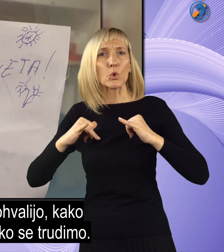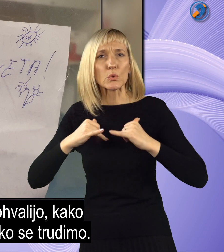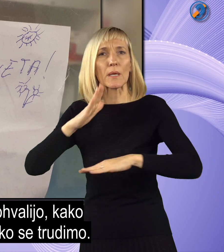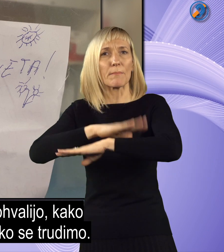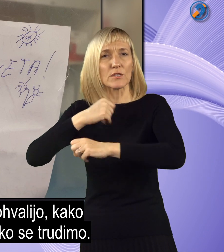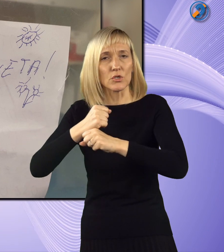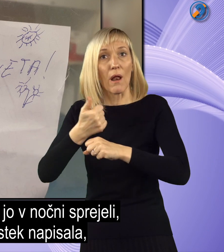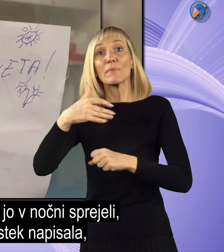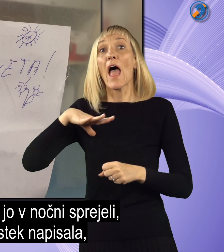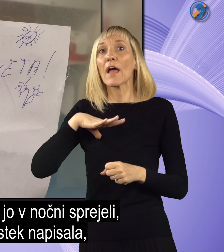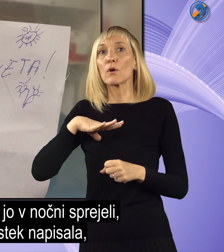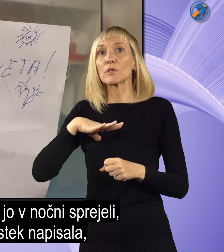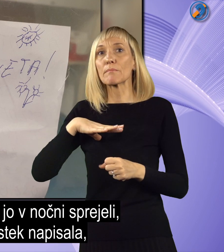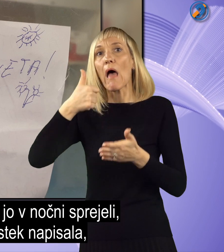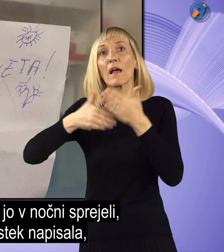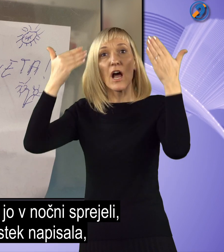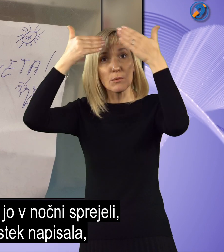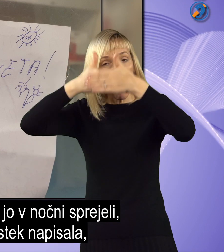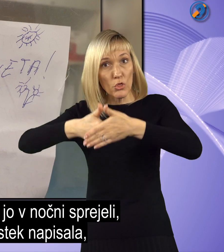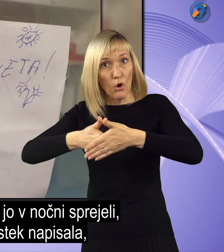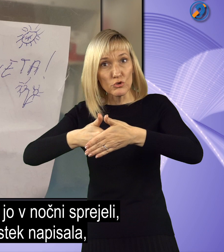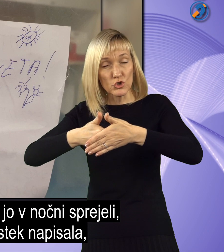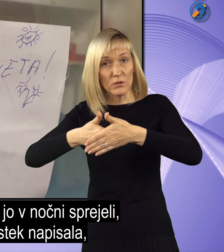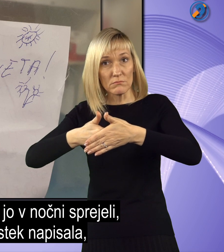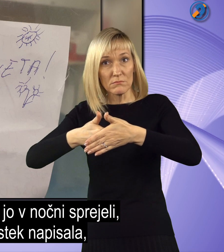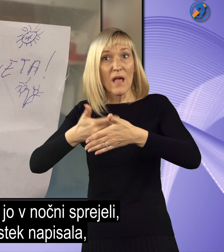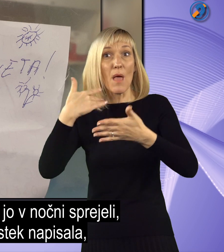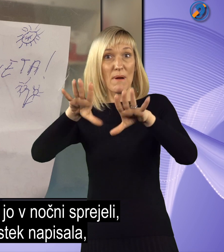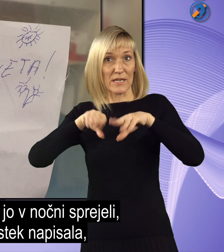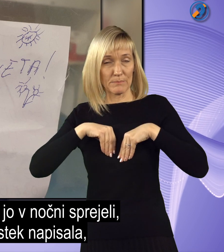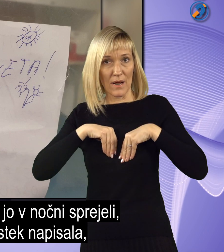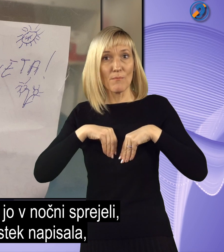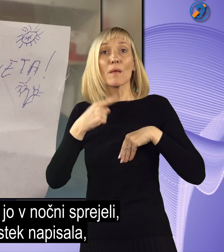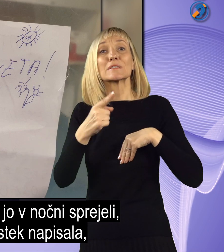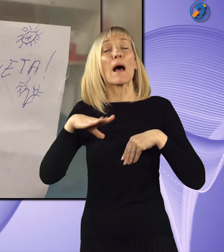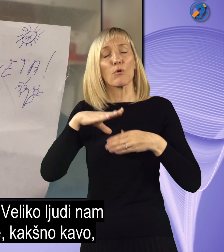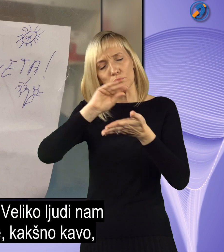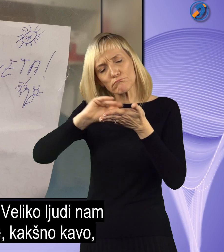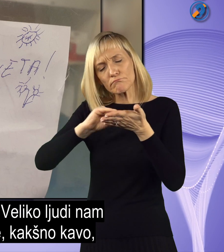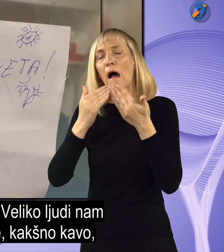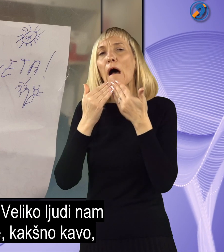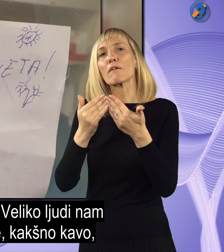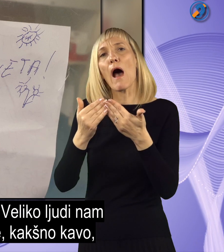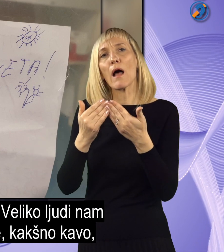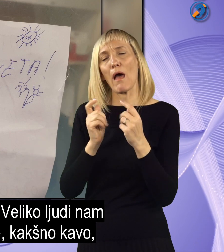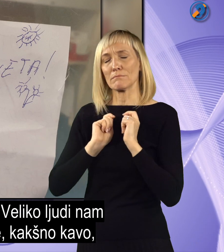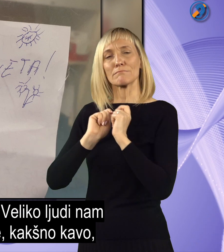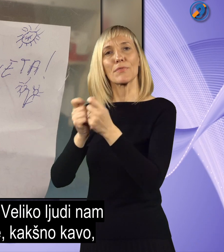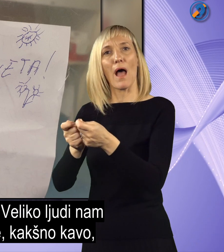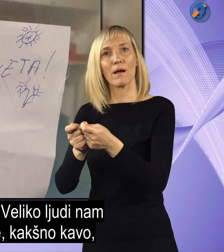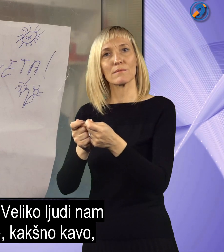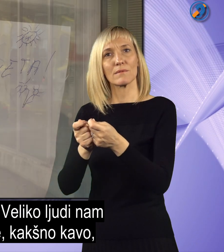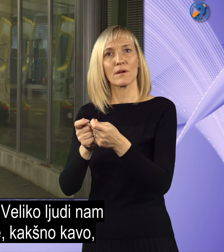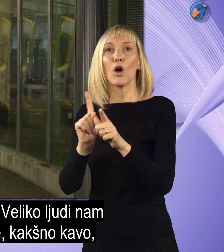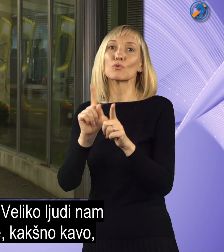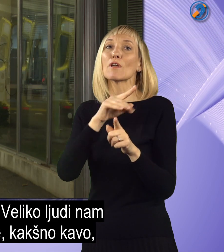trudimo. Tudi ena gospa je v eni nočni, ko smo jo sprejeli, mi je potem listek napisala eno hvaležnost in veliko ljudi tudi